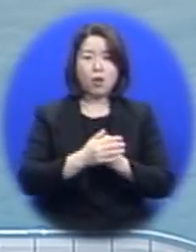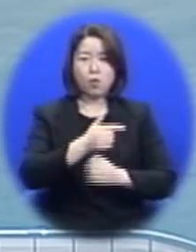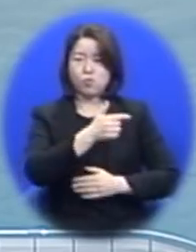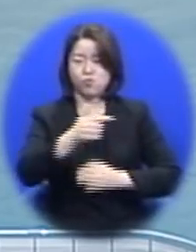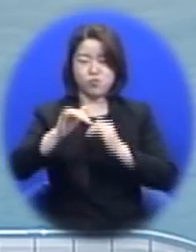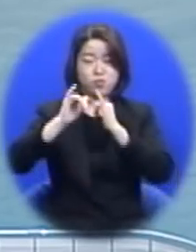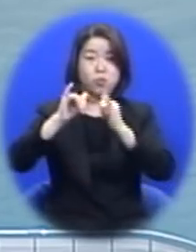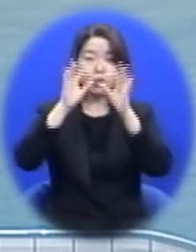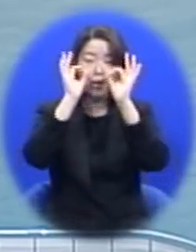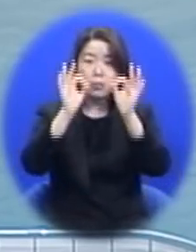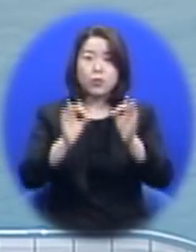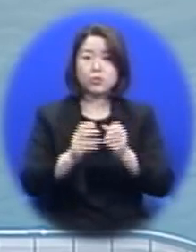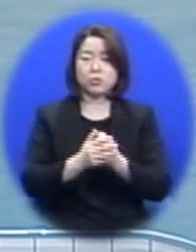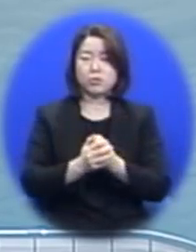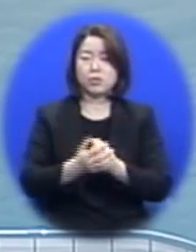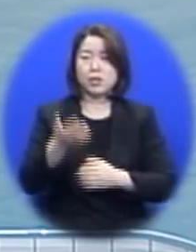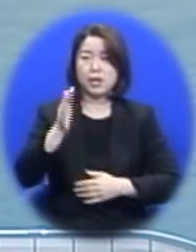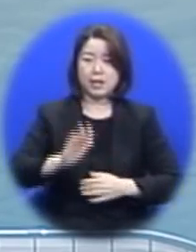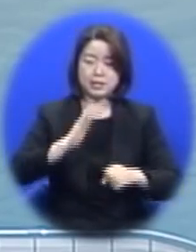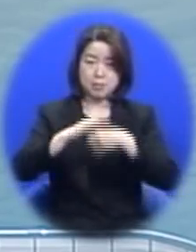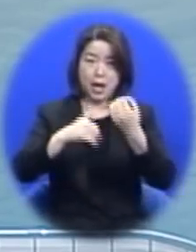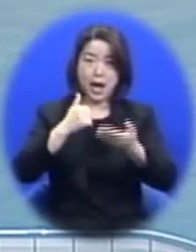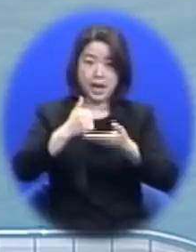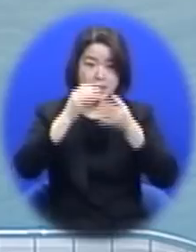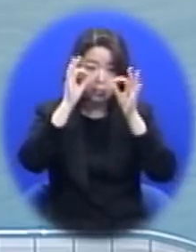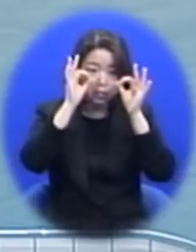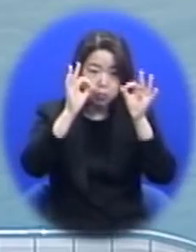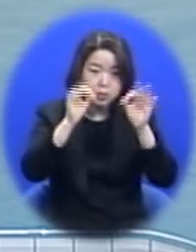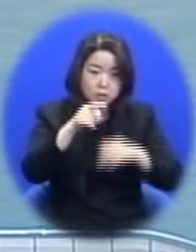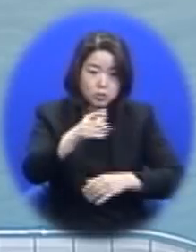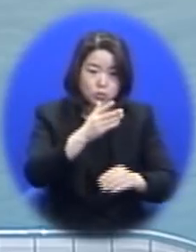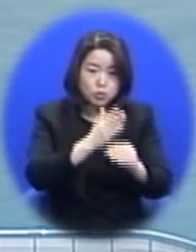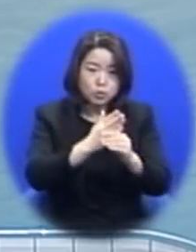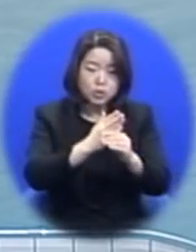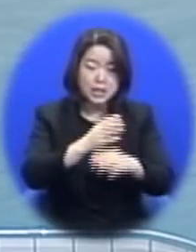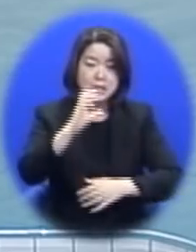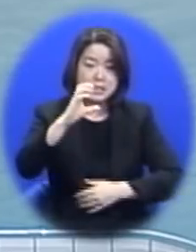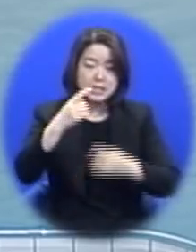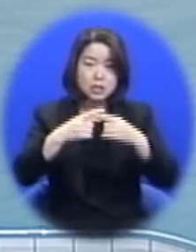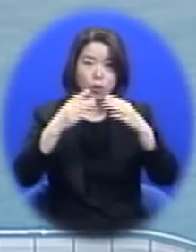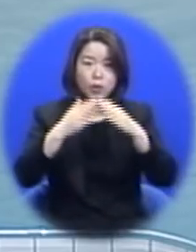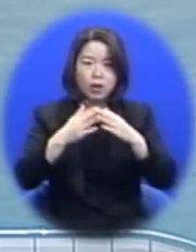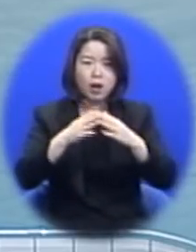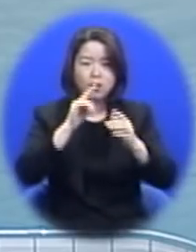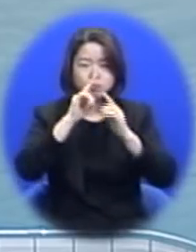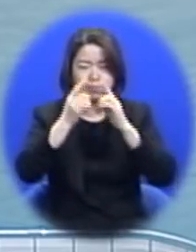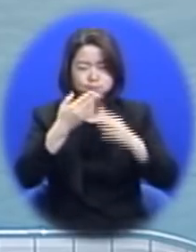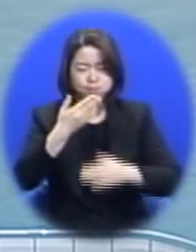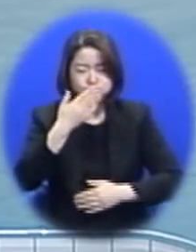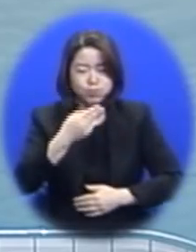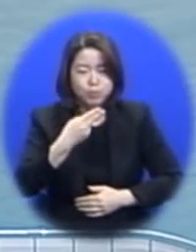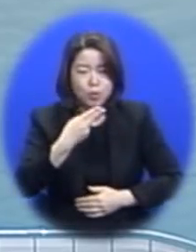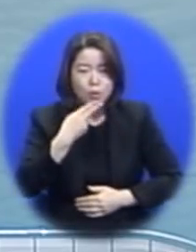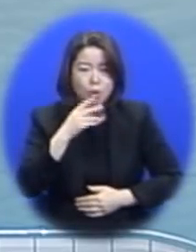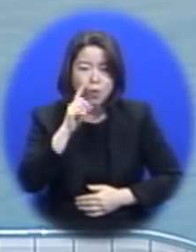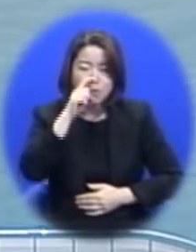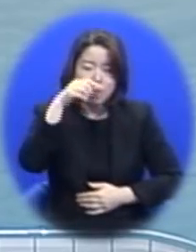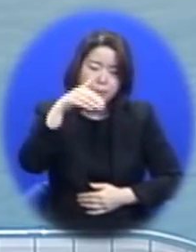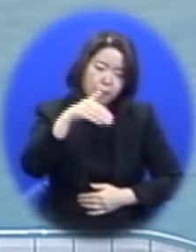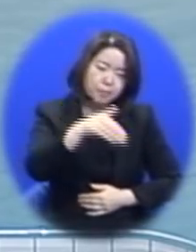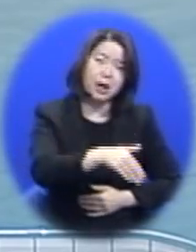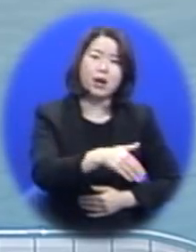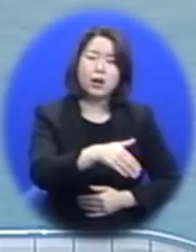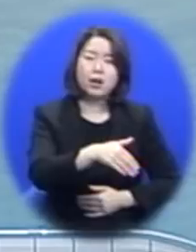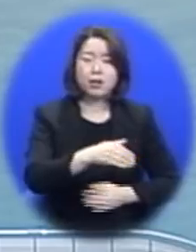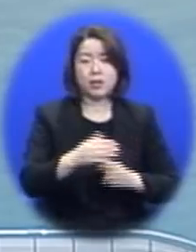그런데 하나님이 보시기에는 중세 가톨릭 교회가 말할 수 없이 타락하고 더러운 교회였습니다.